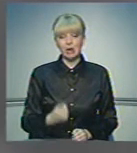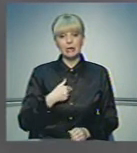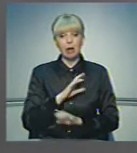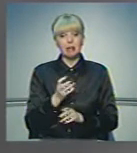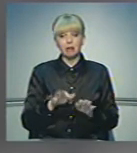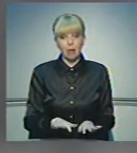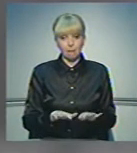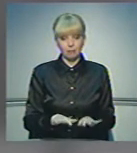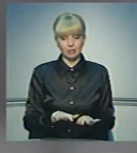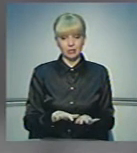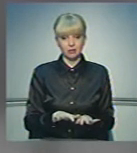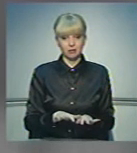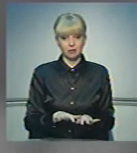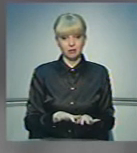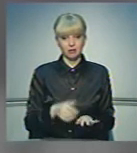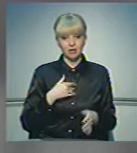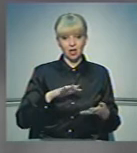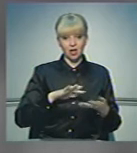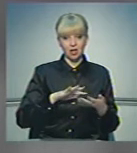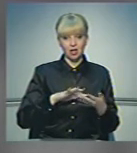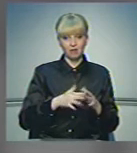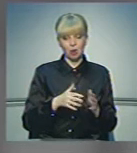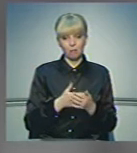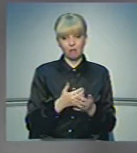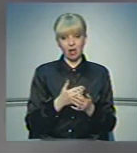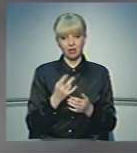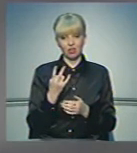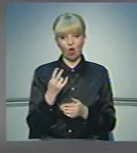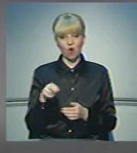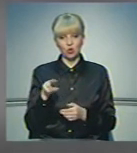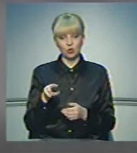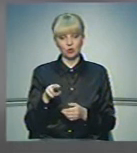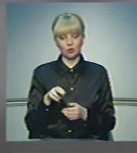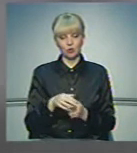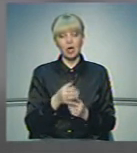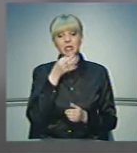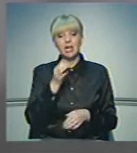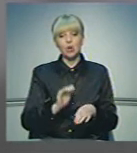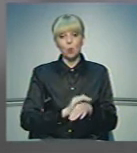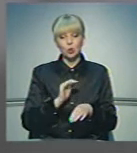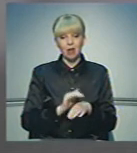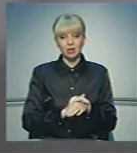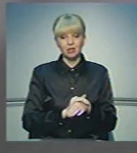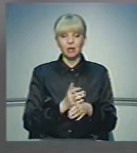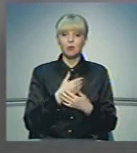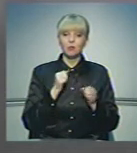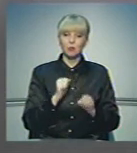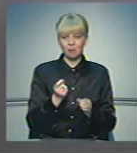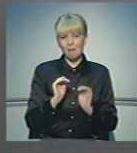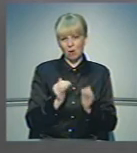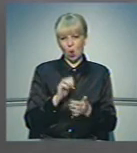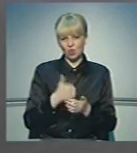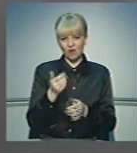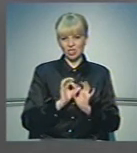я у селі, майже в Новодністровську, тут не дуже. Скажіть, будь ласка, ми хотіли малесенький від